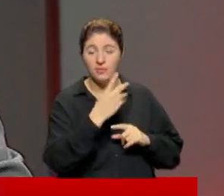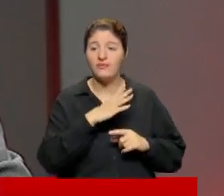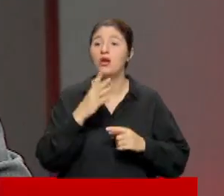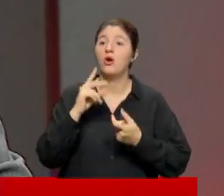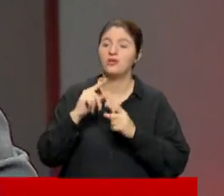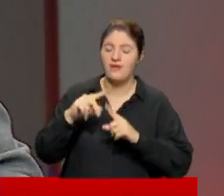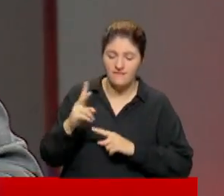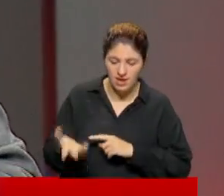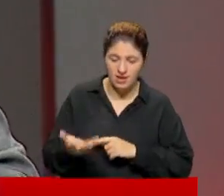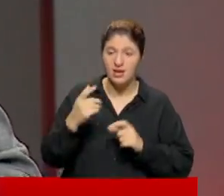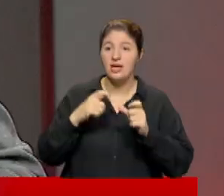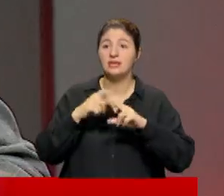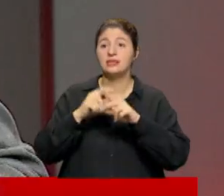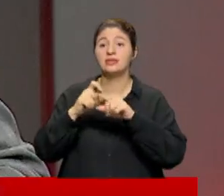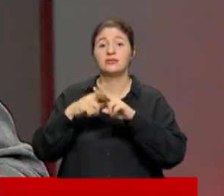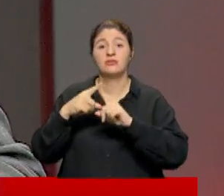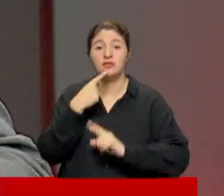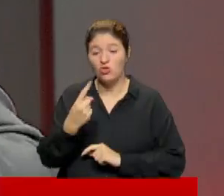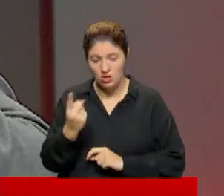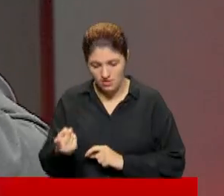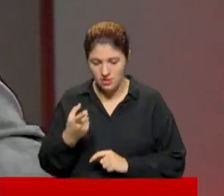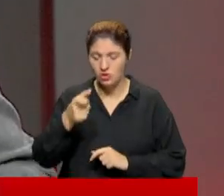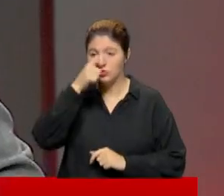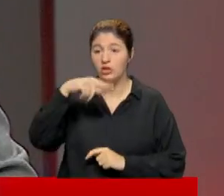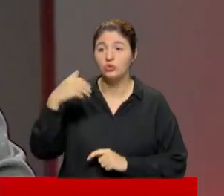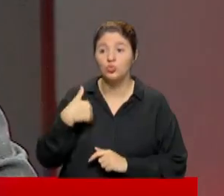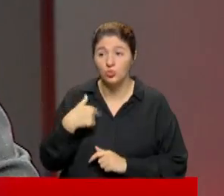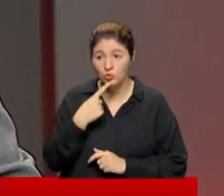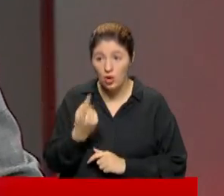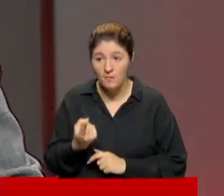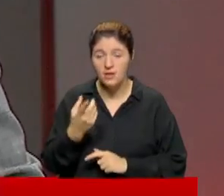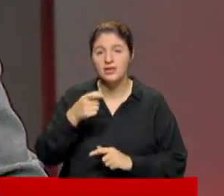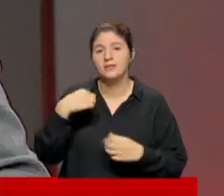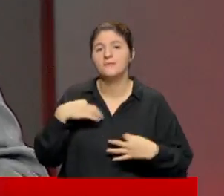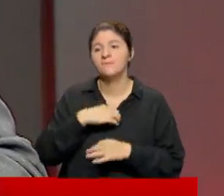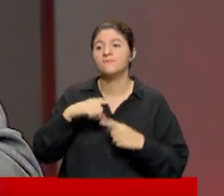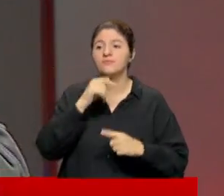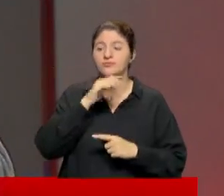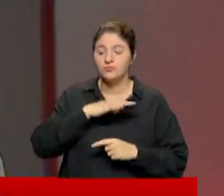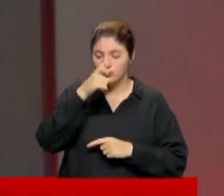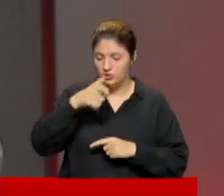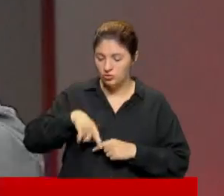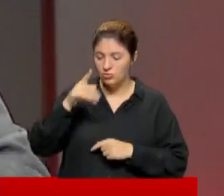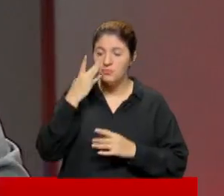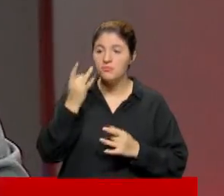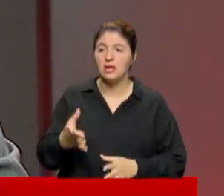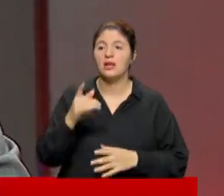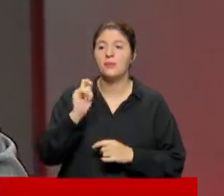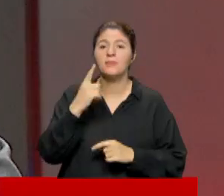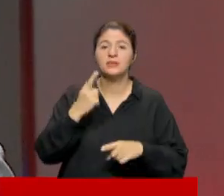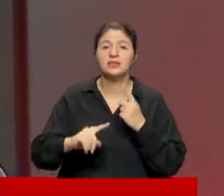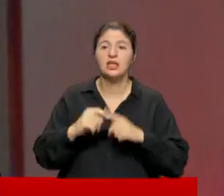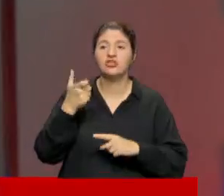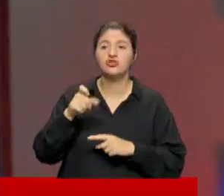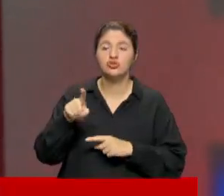çıkışı Sadat çıkışı TÜİK çıkışı Sayın Kılıç oğlu Türkiye'de gündemi belirleyen bir